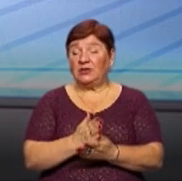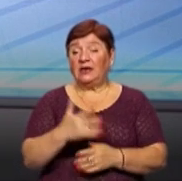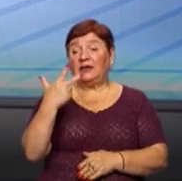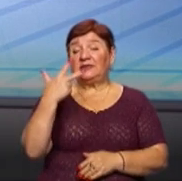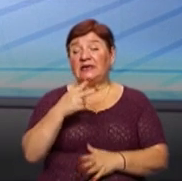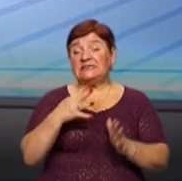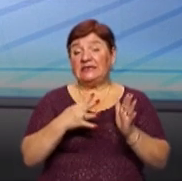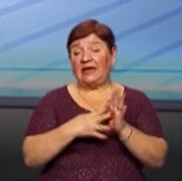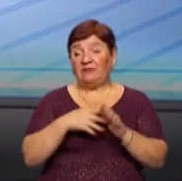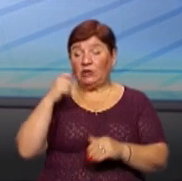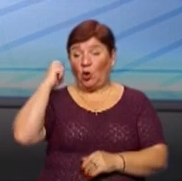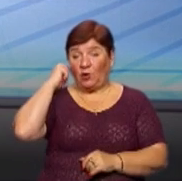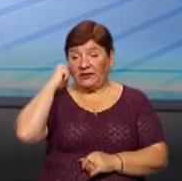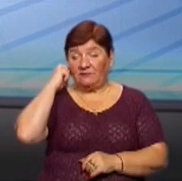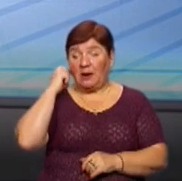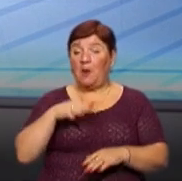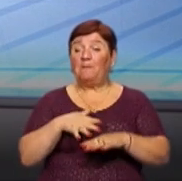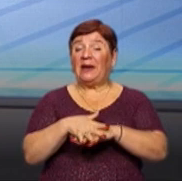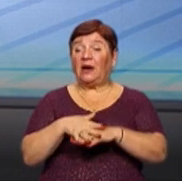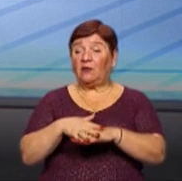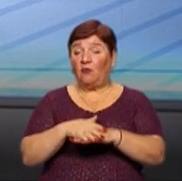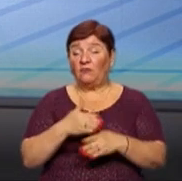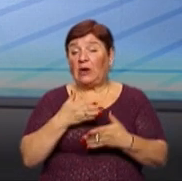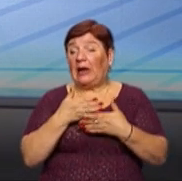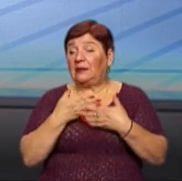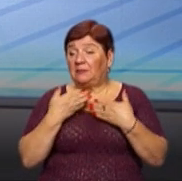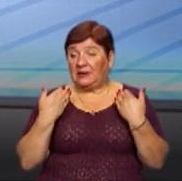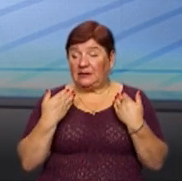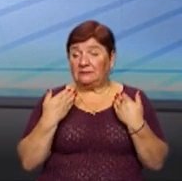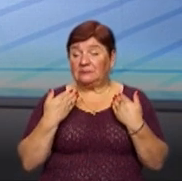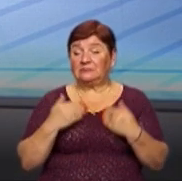Маю стаж 39 років. Перерахунку в мене не було.